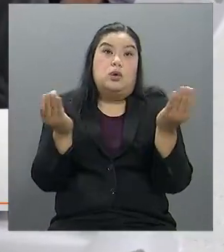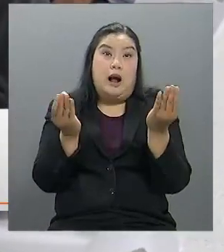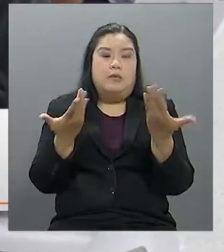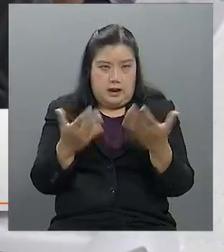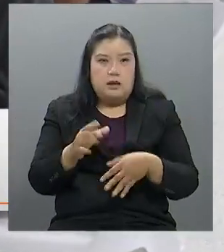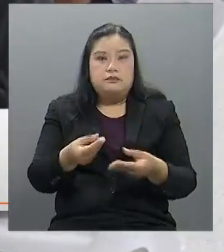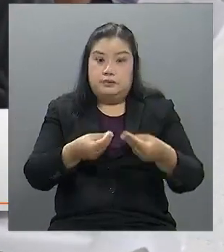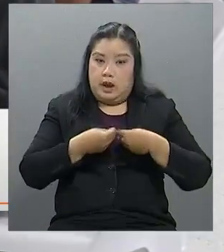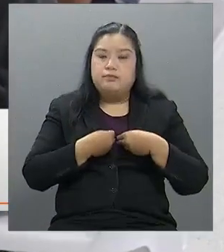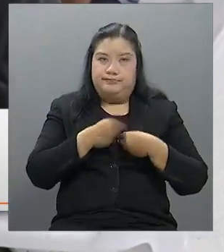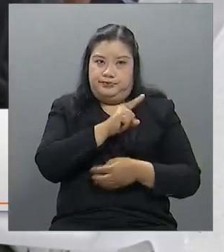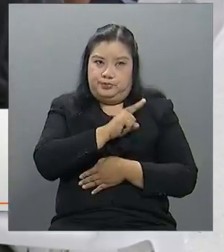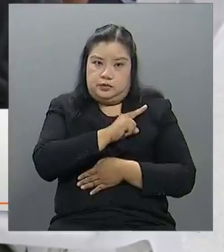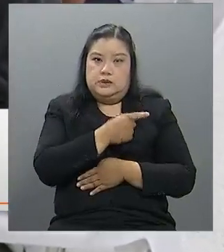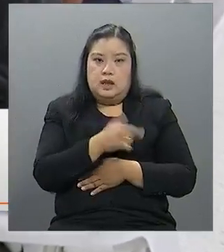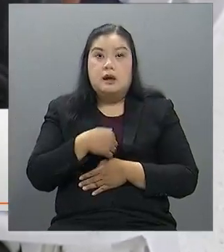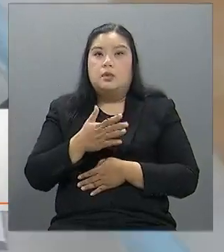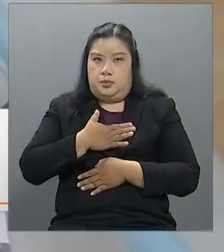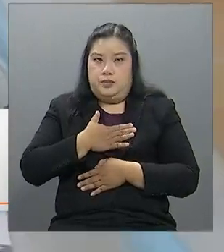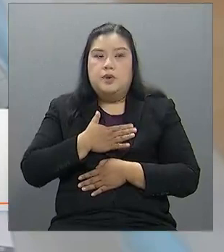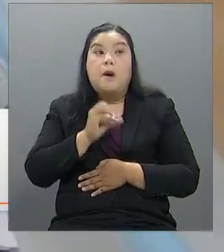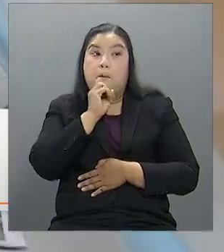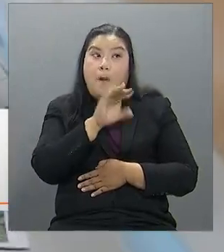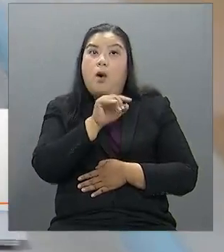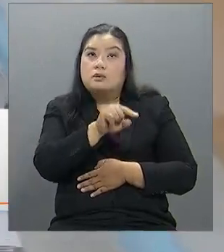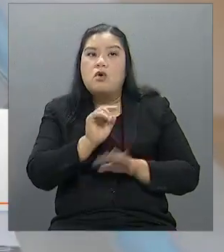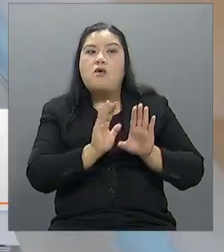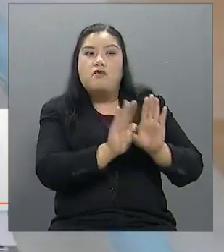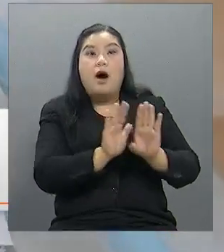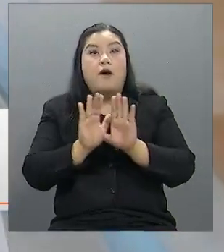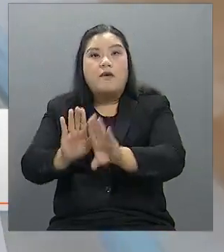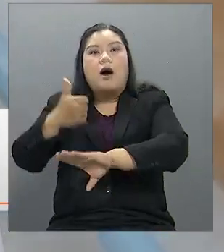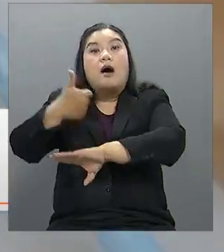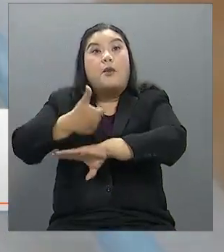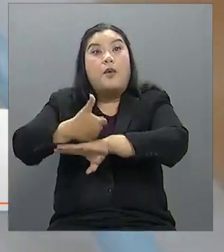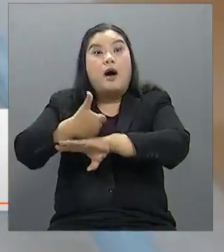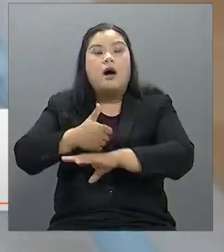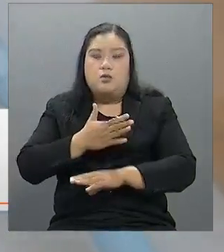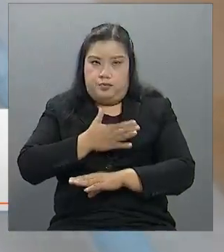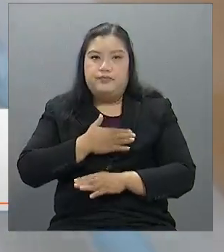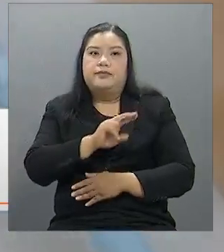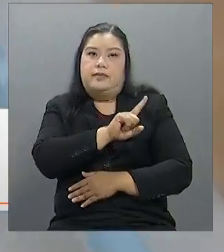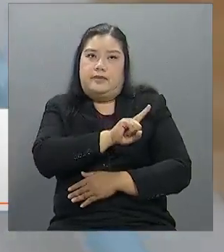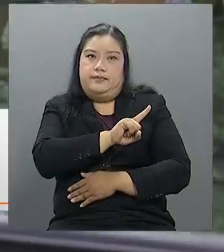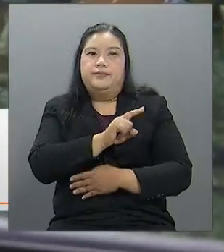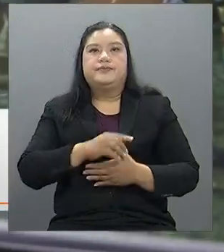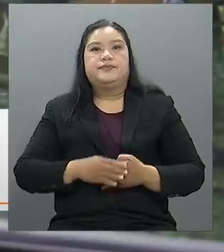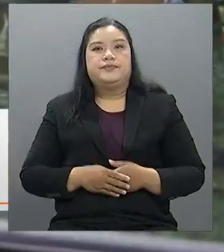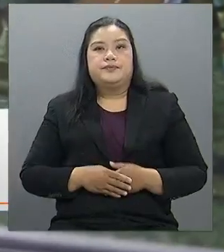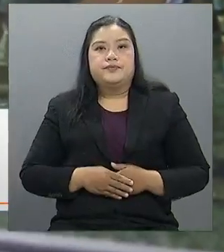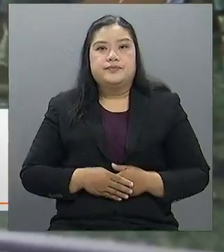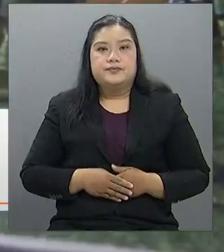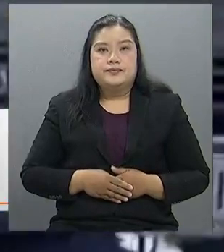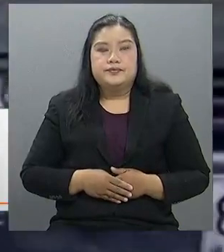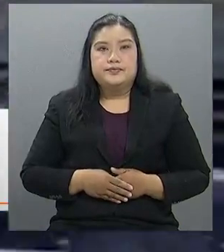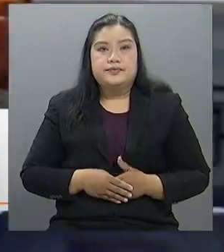องเลยแล้วก็แจ้งว่าเดี๋ยวจะเร่งนำส่งไปให้ถึงมือท่านผู้ว่าราชการจังหวัดสุพรรณบุรีเลยละค่ะล่าสุดนาย